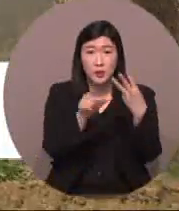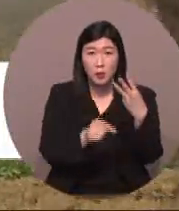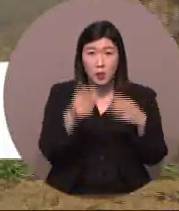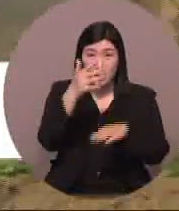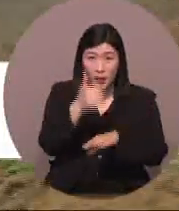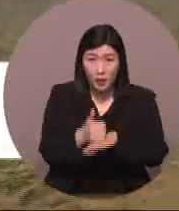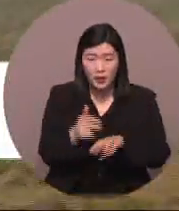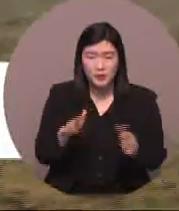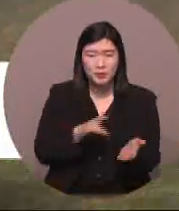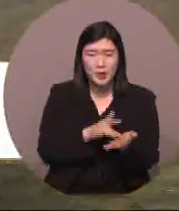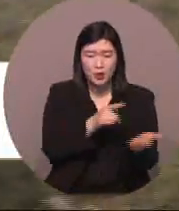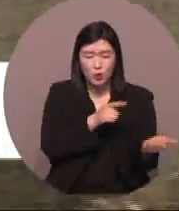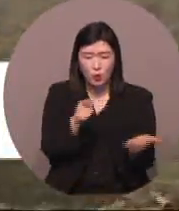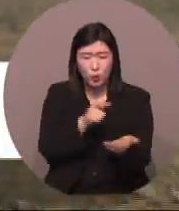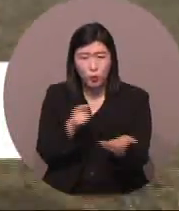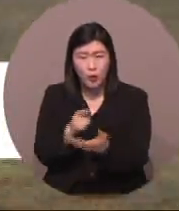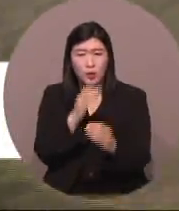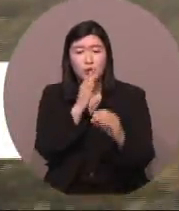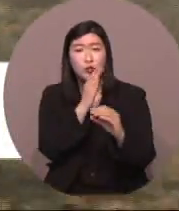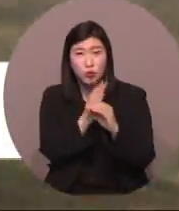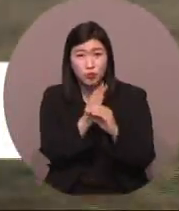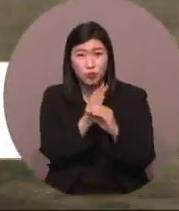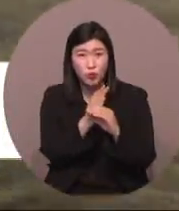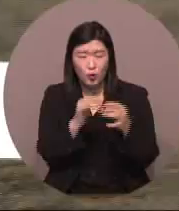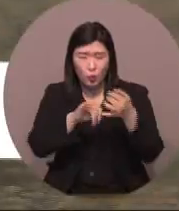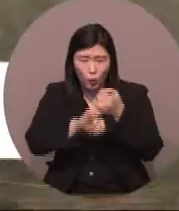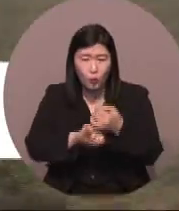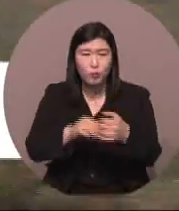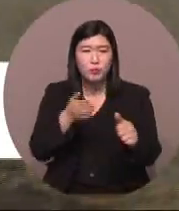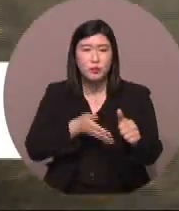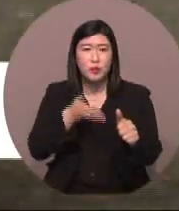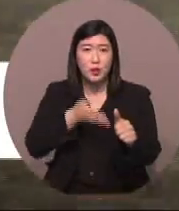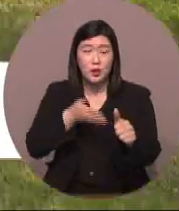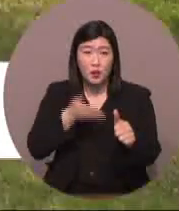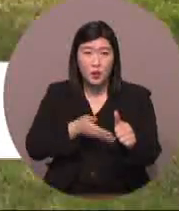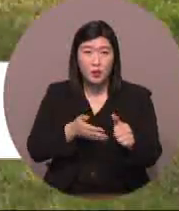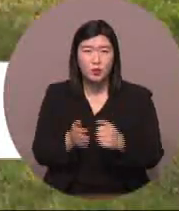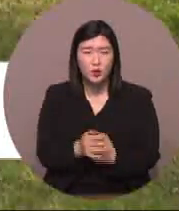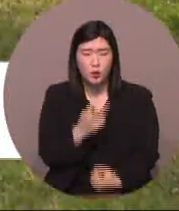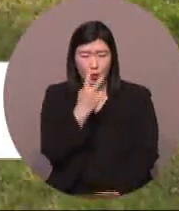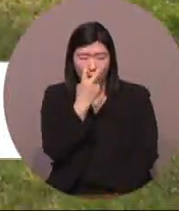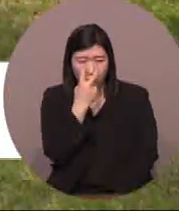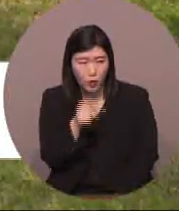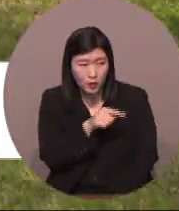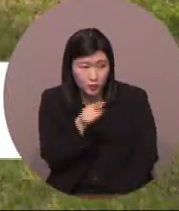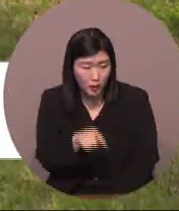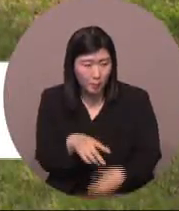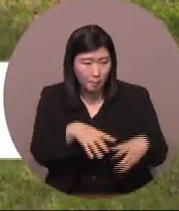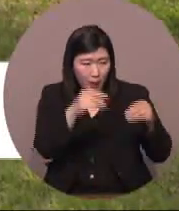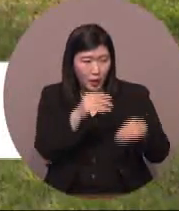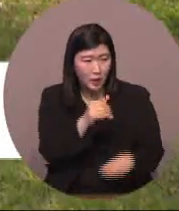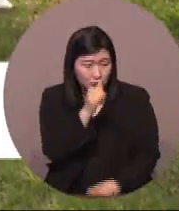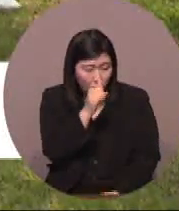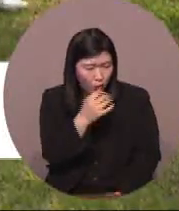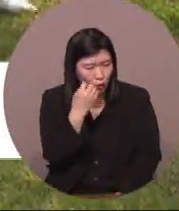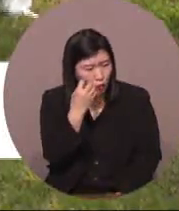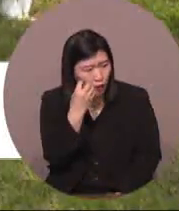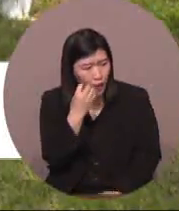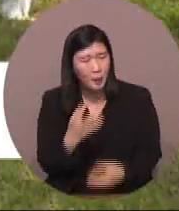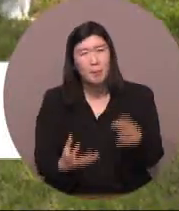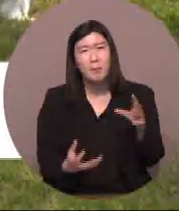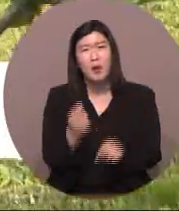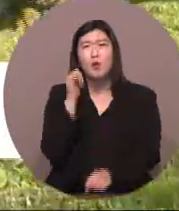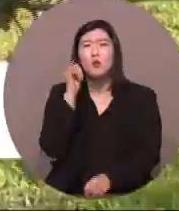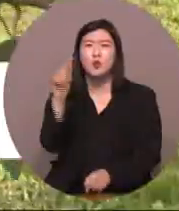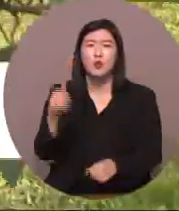적기로 가수원 약제 살포를 철저히 해 주시고 지속적인 가 원이 찰 5 이상주 발견시 즉시